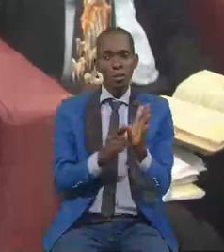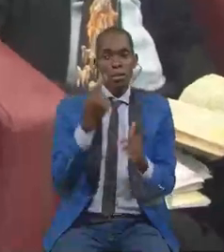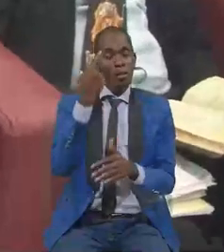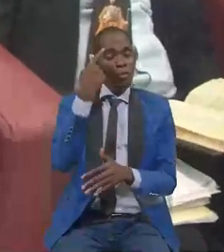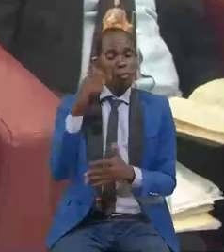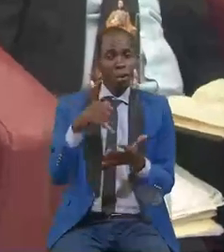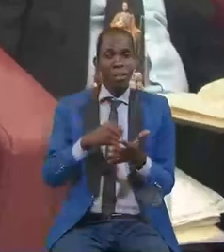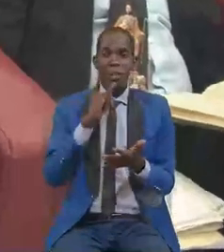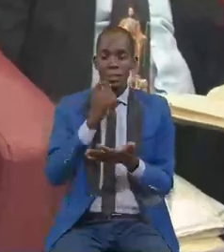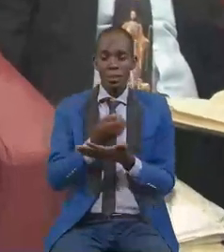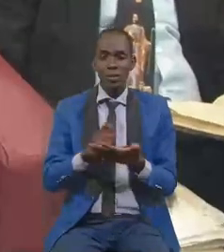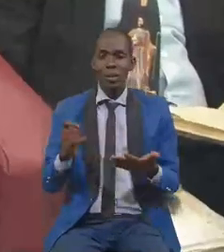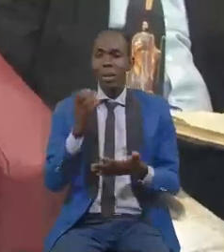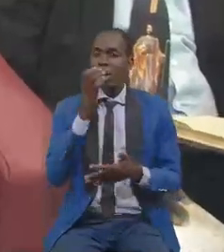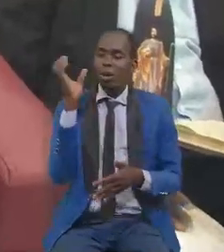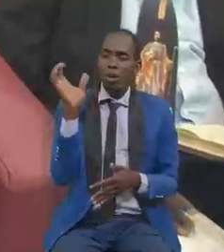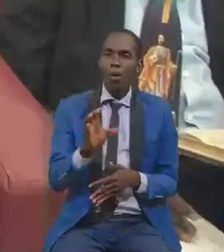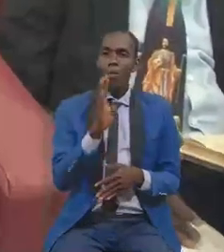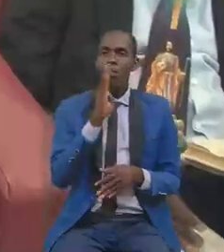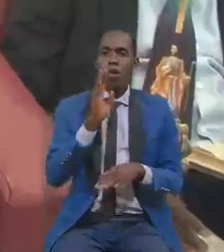Car il est écrit,